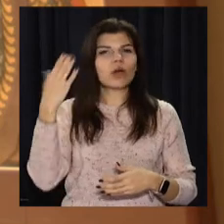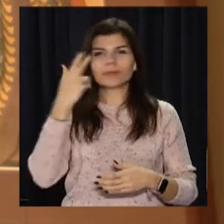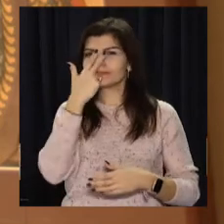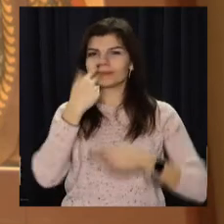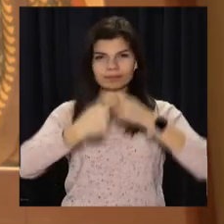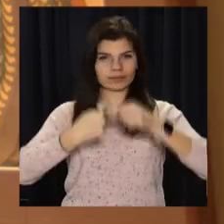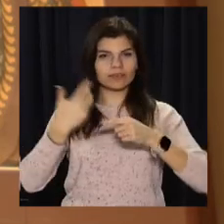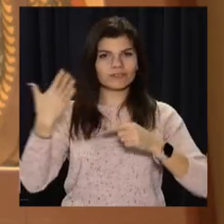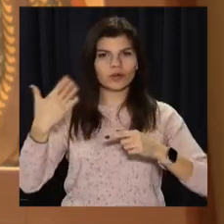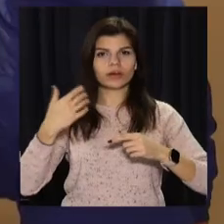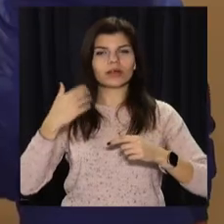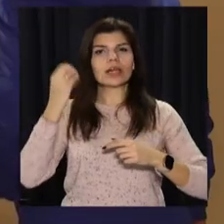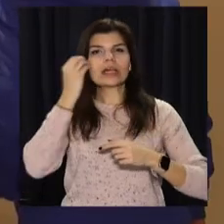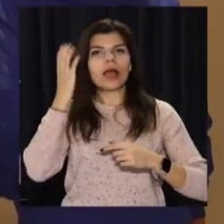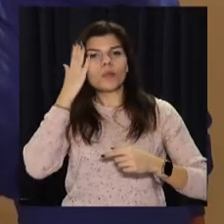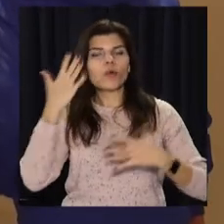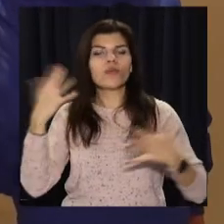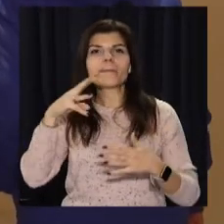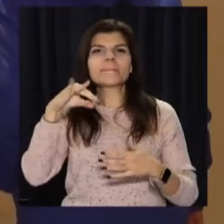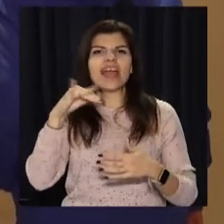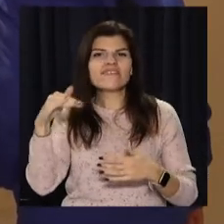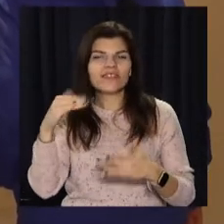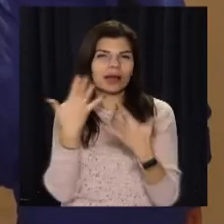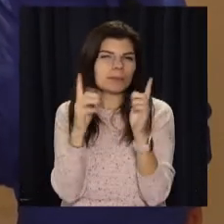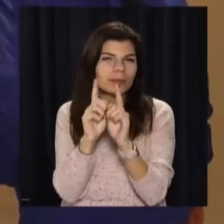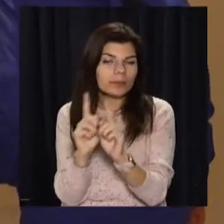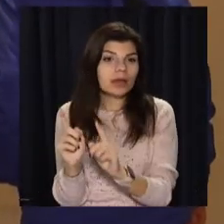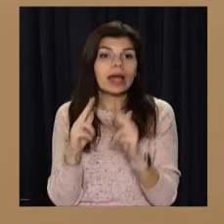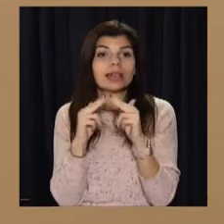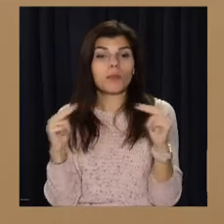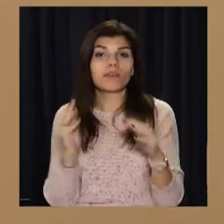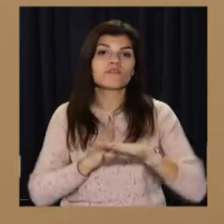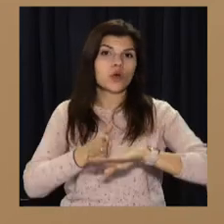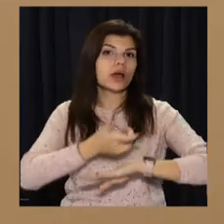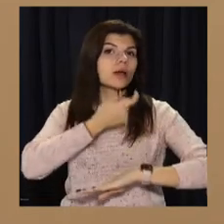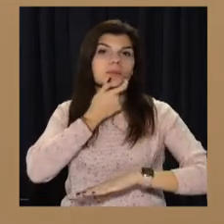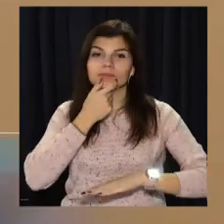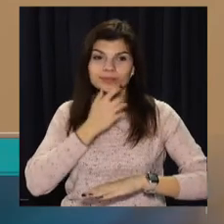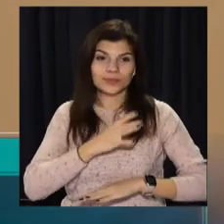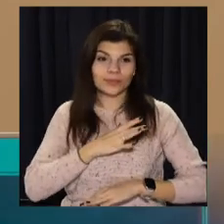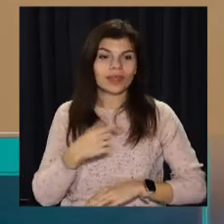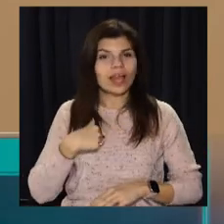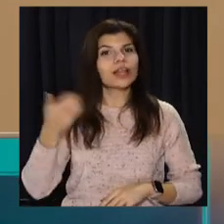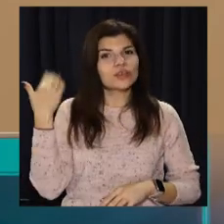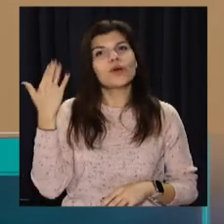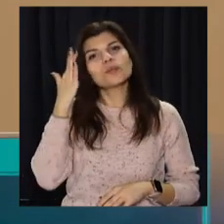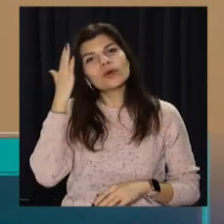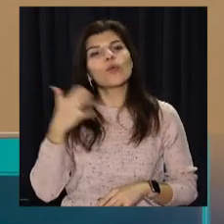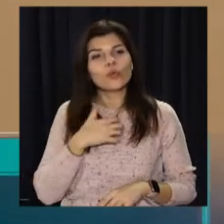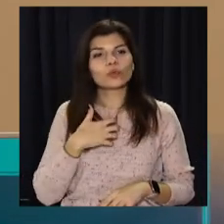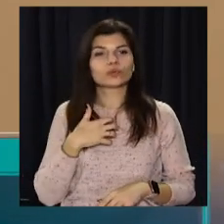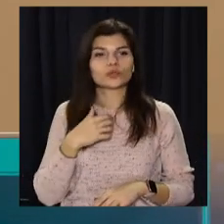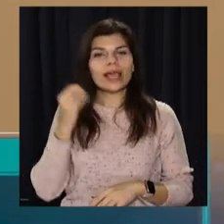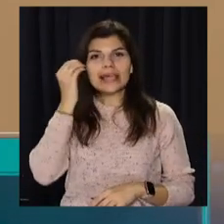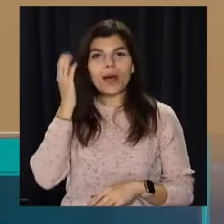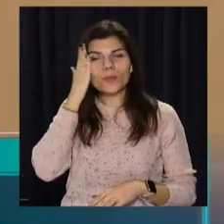і герої японських міфів. Поринути японський світ прийшла дніпрянка Лариса. Я давно мечтаю полетіти в